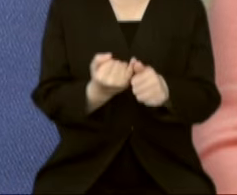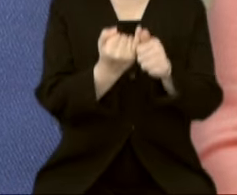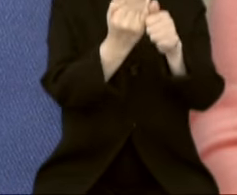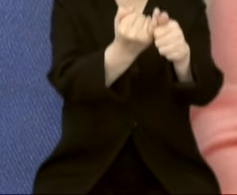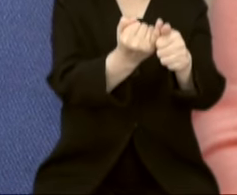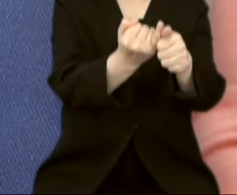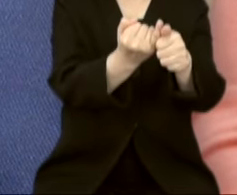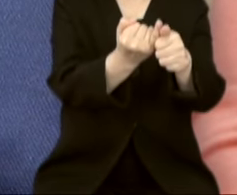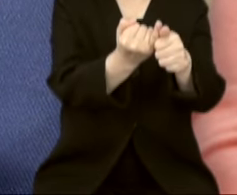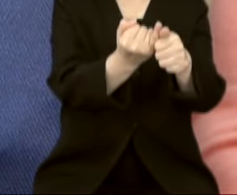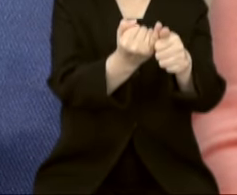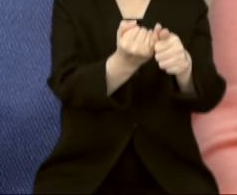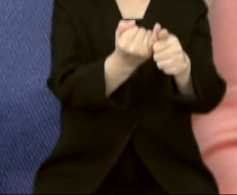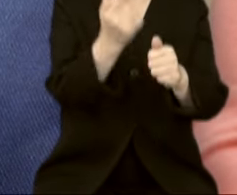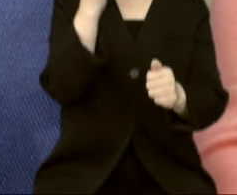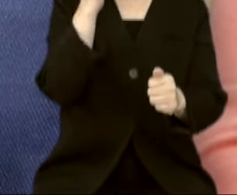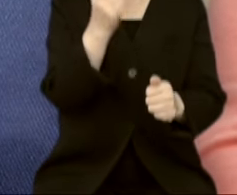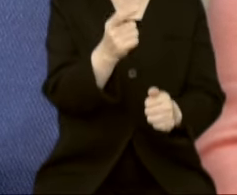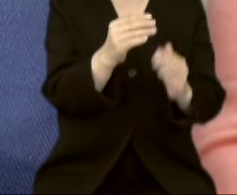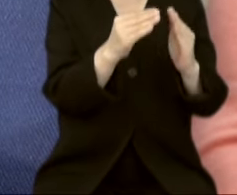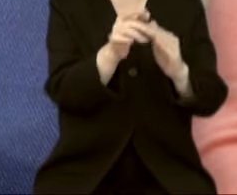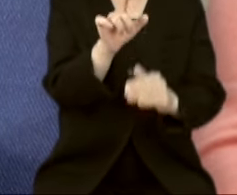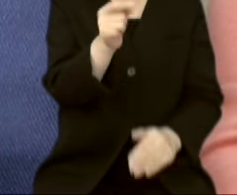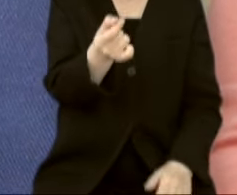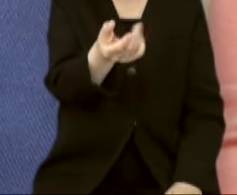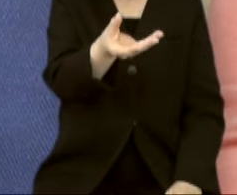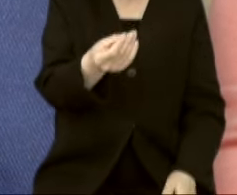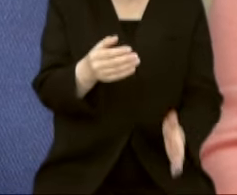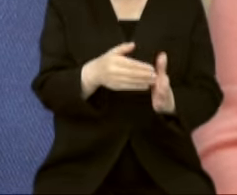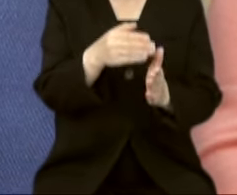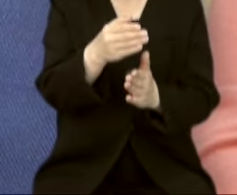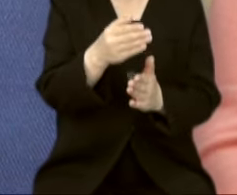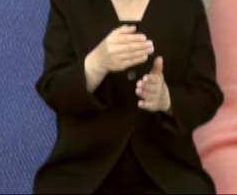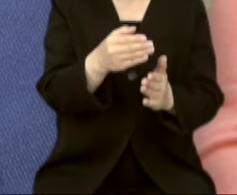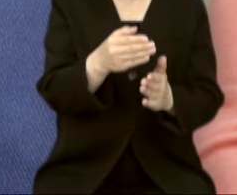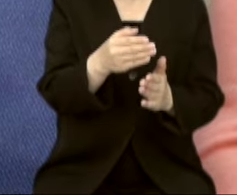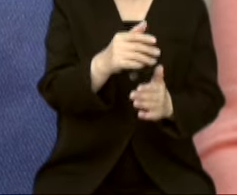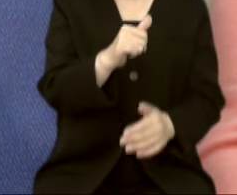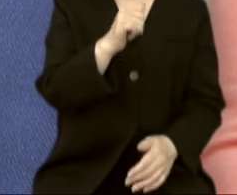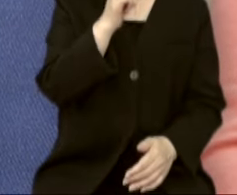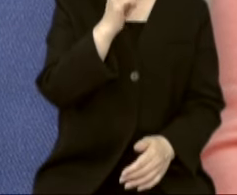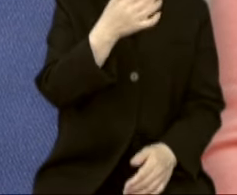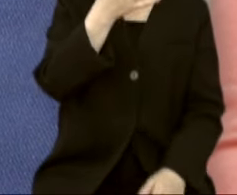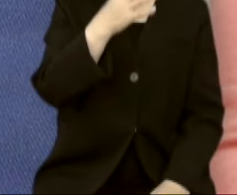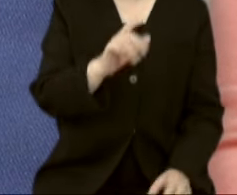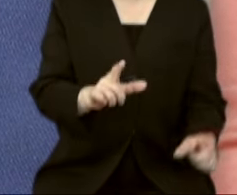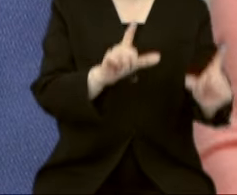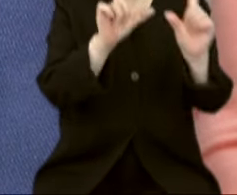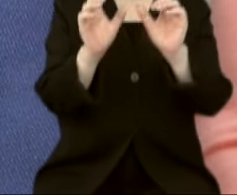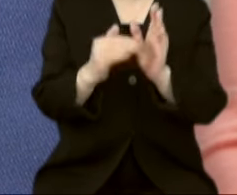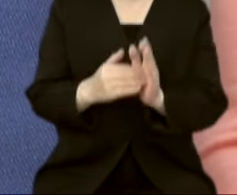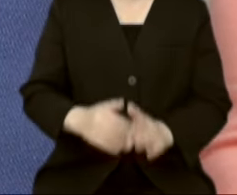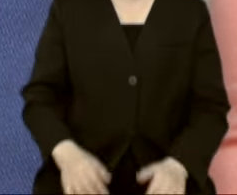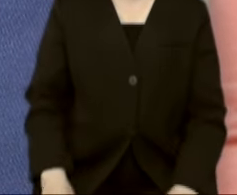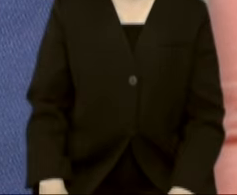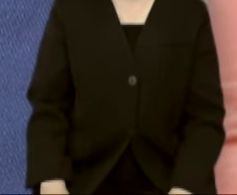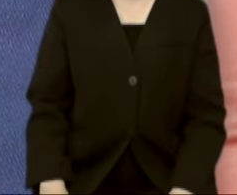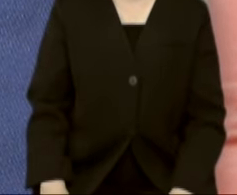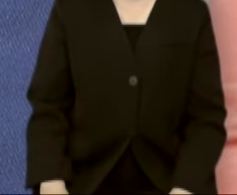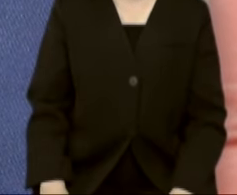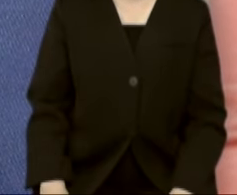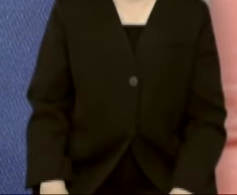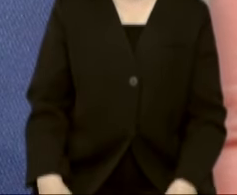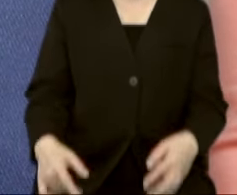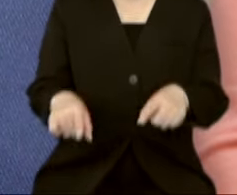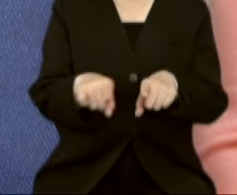가서 조금만 우리가 집 하나 빌려서 거기서 우리 바다 생활부터 우리 일을 시작했어요. 네.